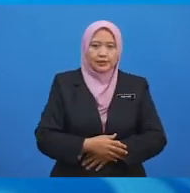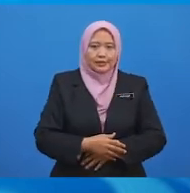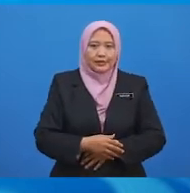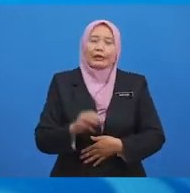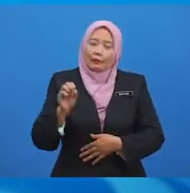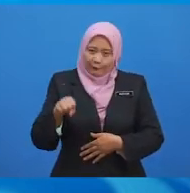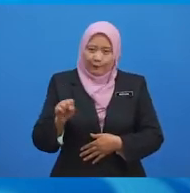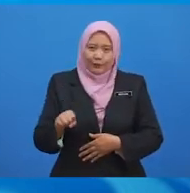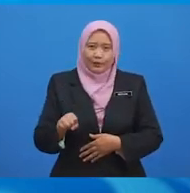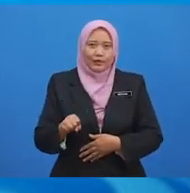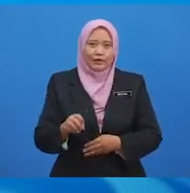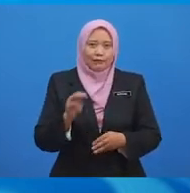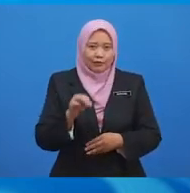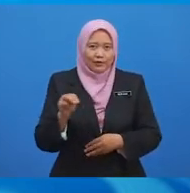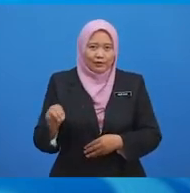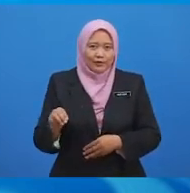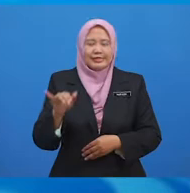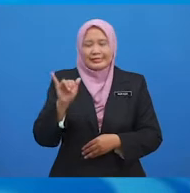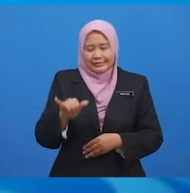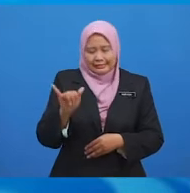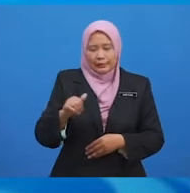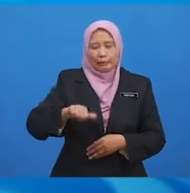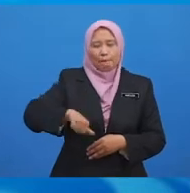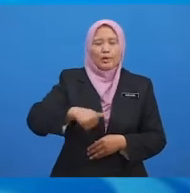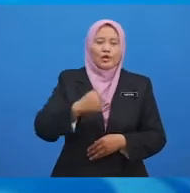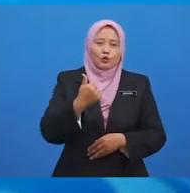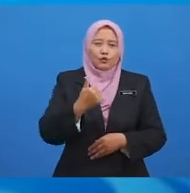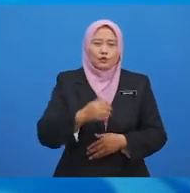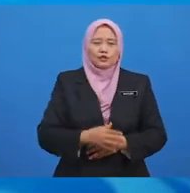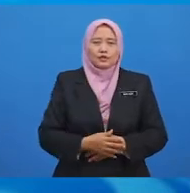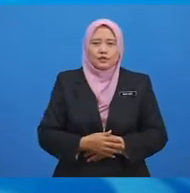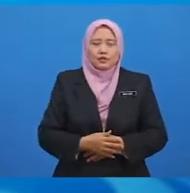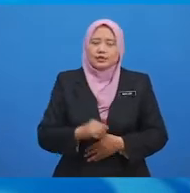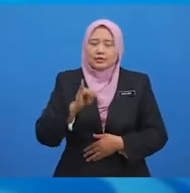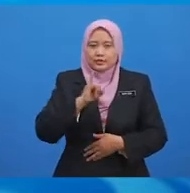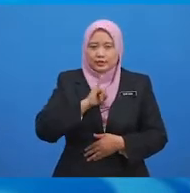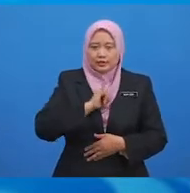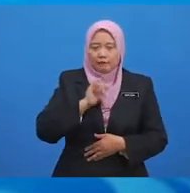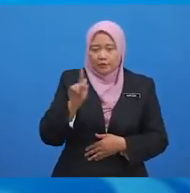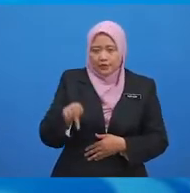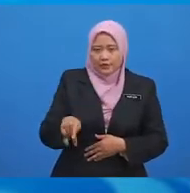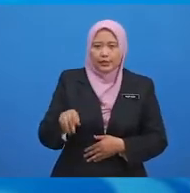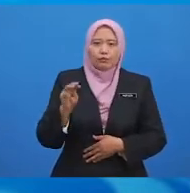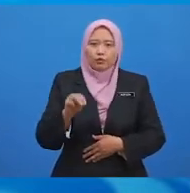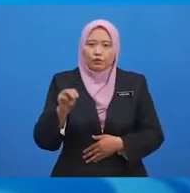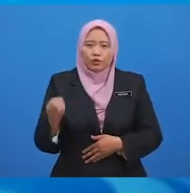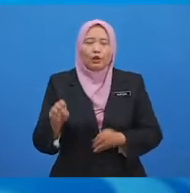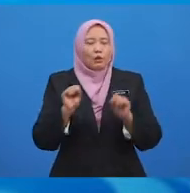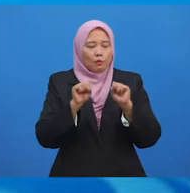Bolehkan murid-murid? Ya, bagus. Cikgu pasti murid-murid